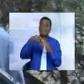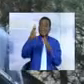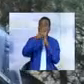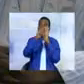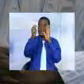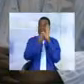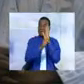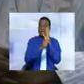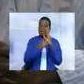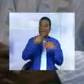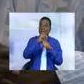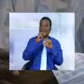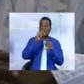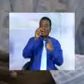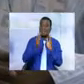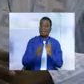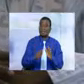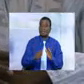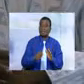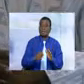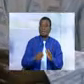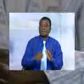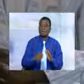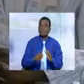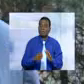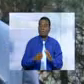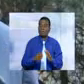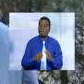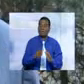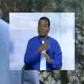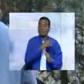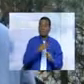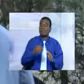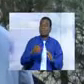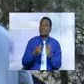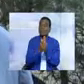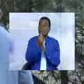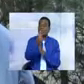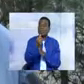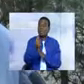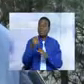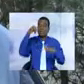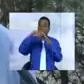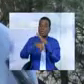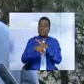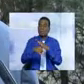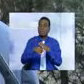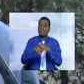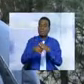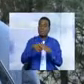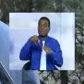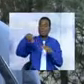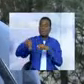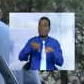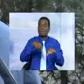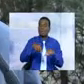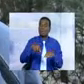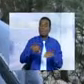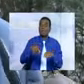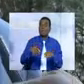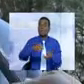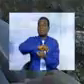fondateurs et créateurs de ce port. Levier pour l'intégration, cela veut dire pour nous faire en sorte que ce port-là